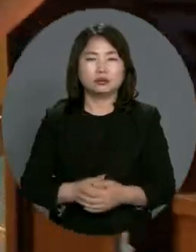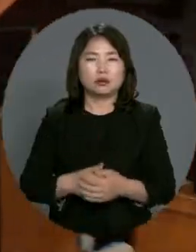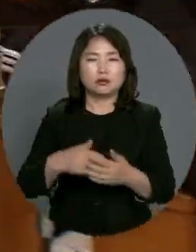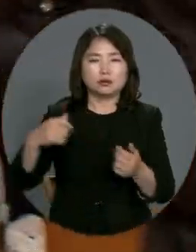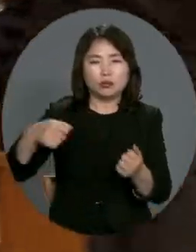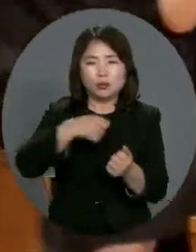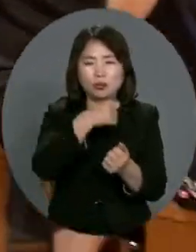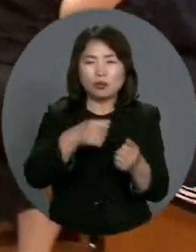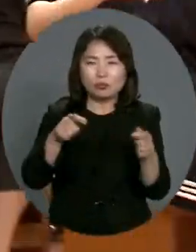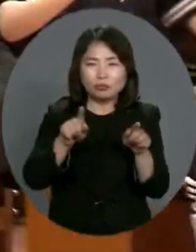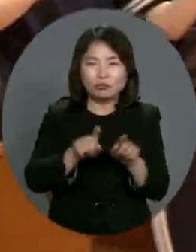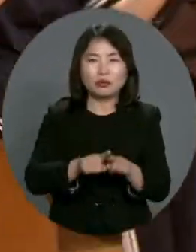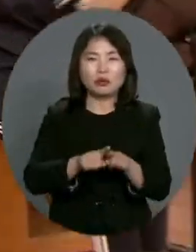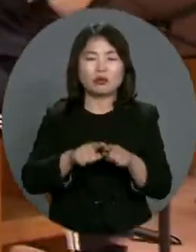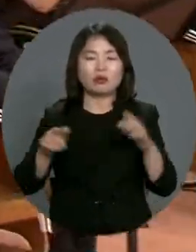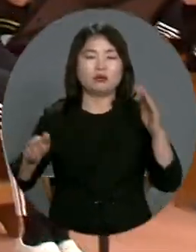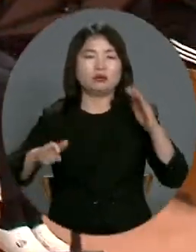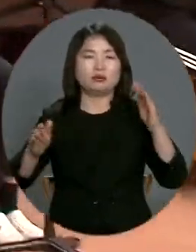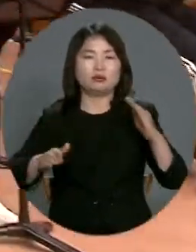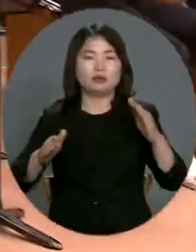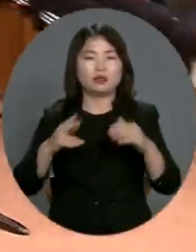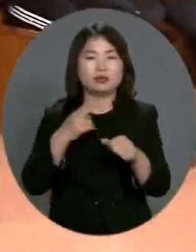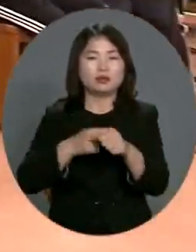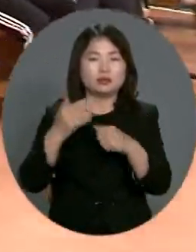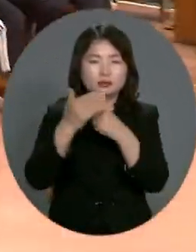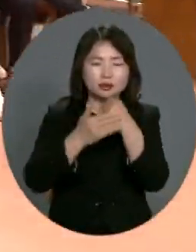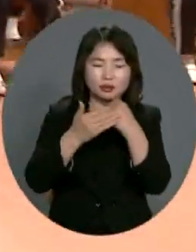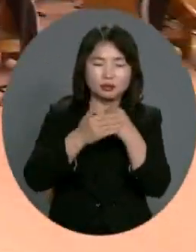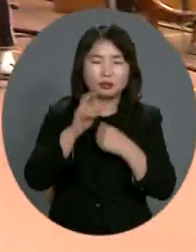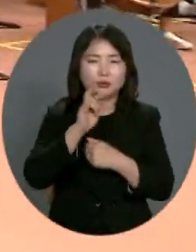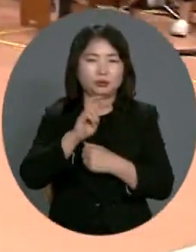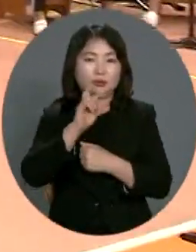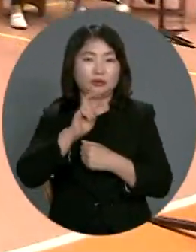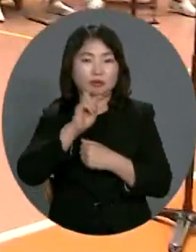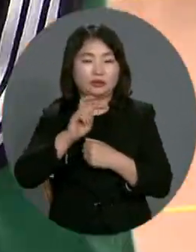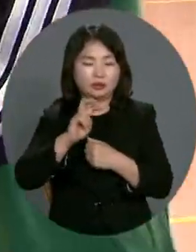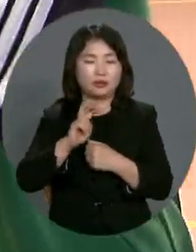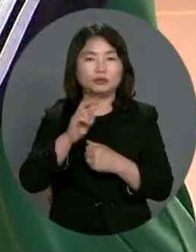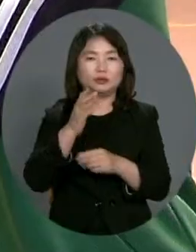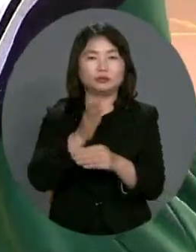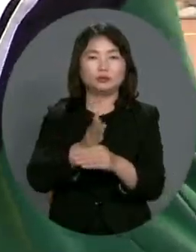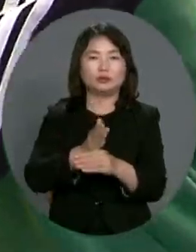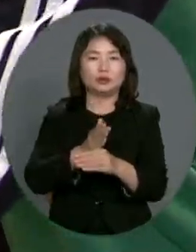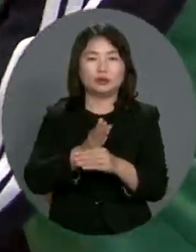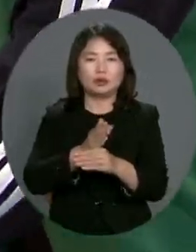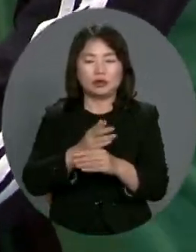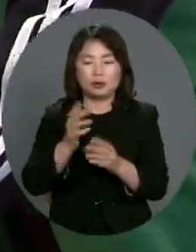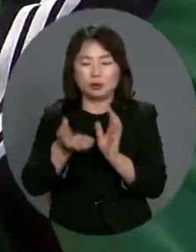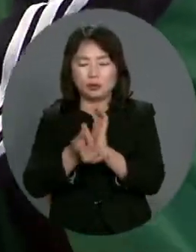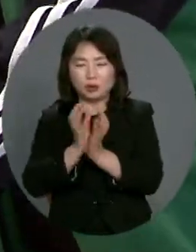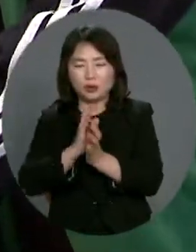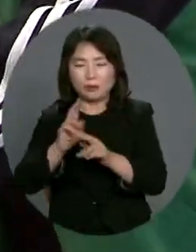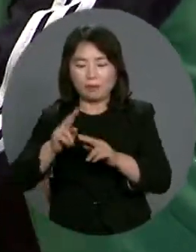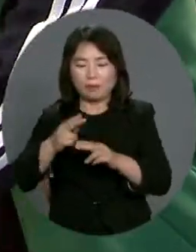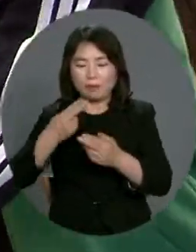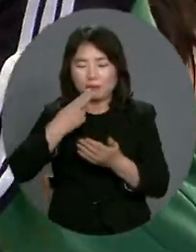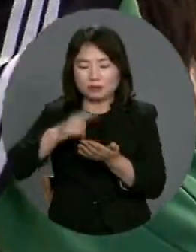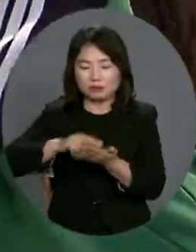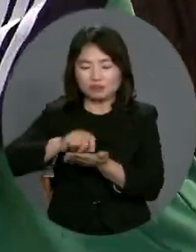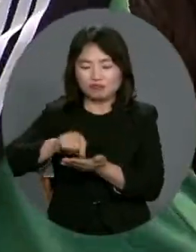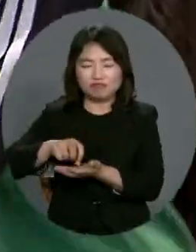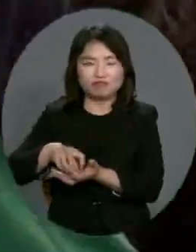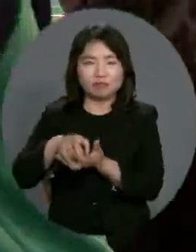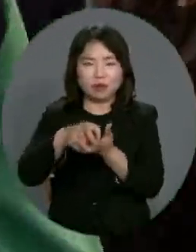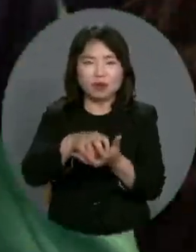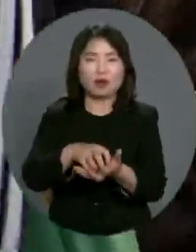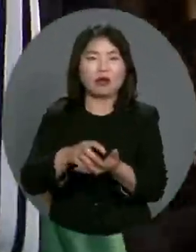웅장한 오케스트라와 함께 학생들의 스승의 은혜 노랫소리가 울려 퍼집니다. 수줍게 건넨 꽃다발 편지지에는 아이들의